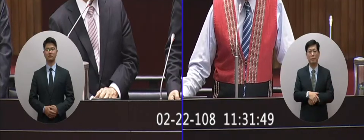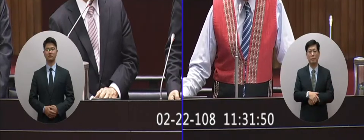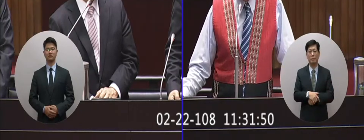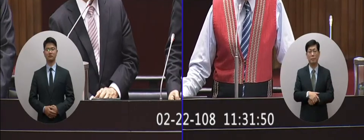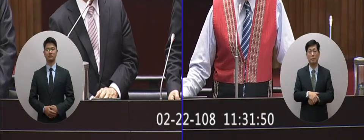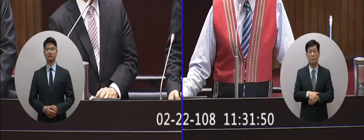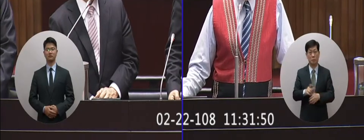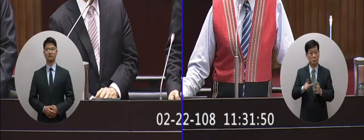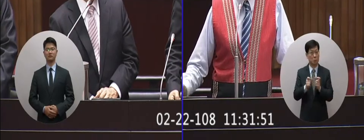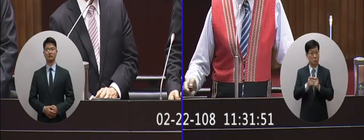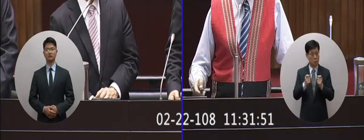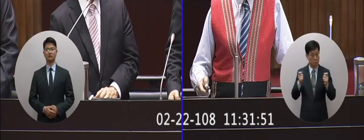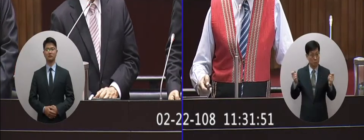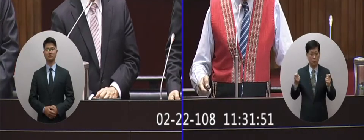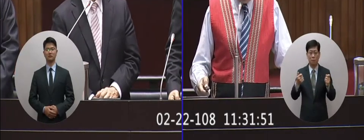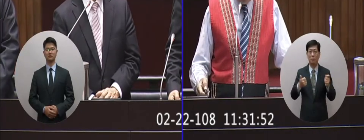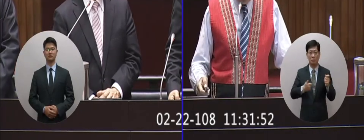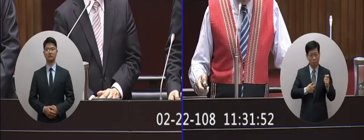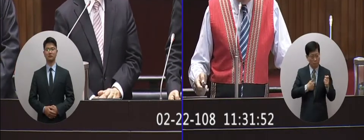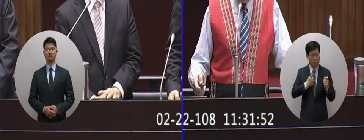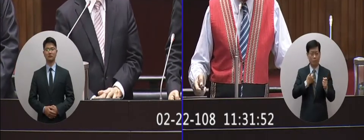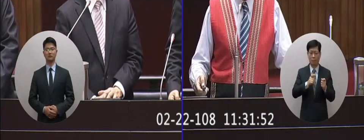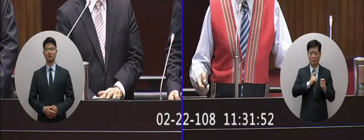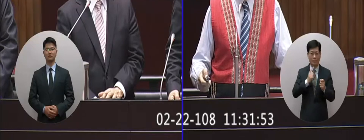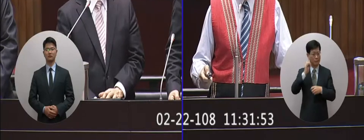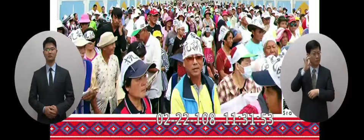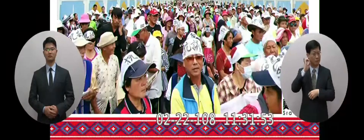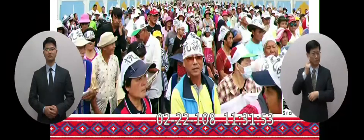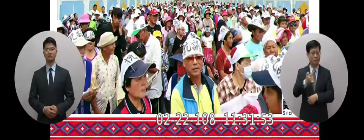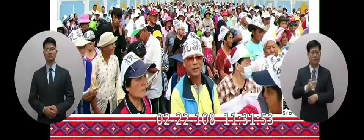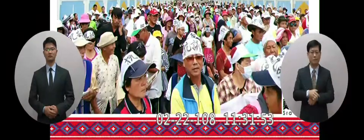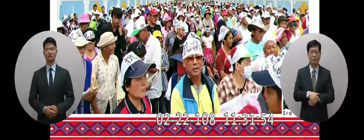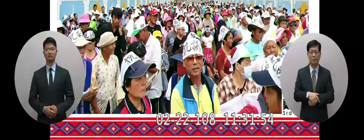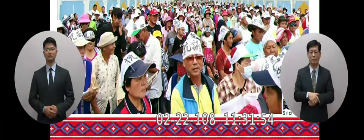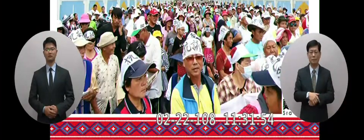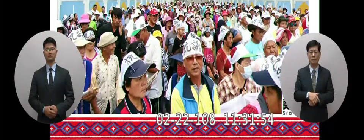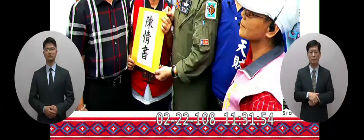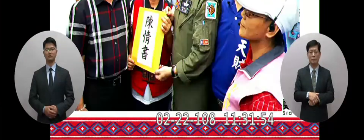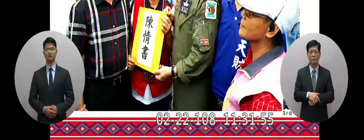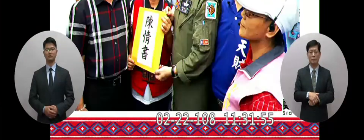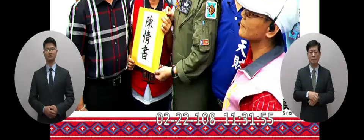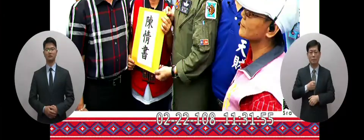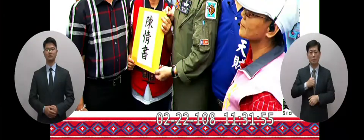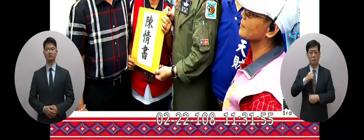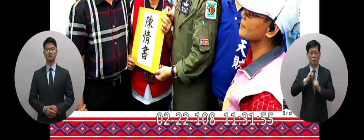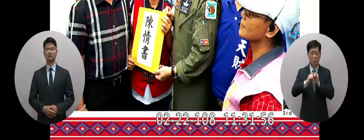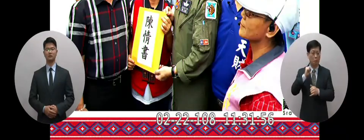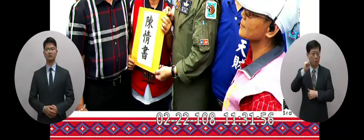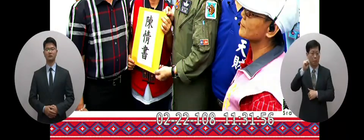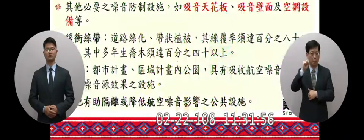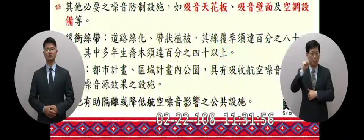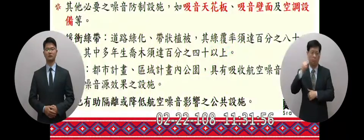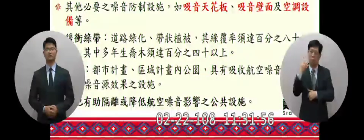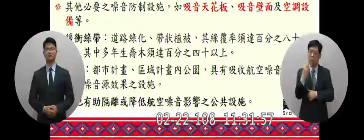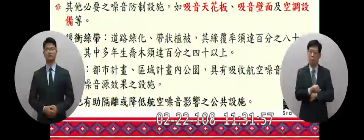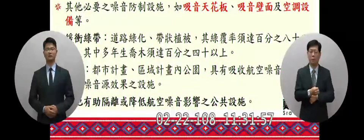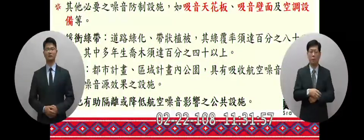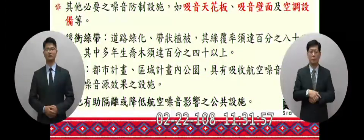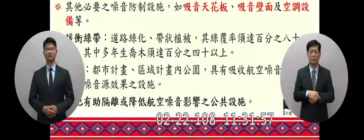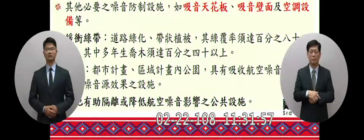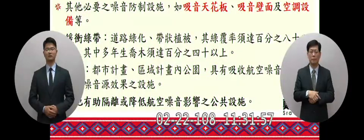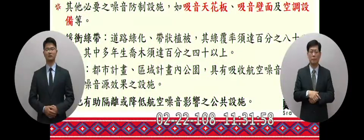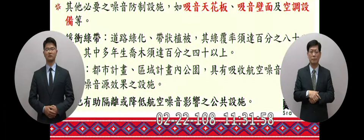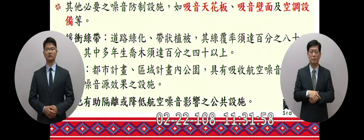但是常年来我们受到严重的噪音，民众一再的陈情，一再的陈